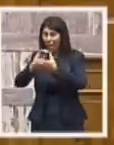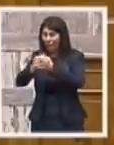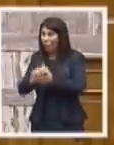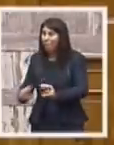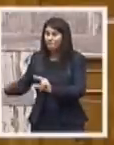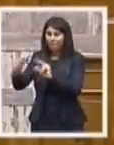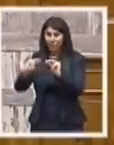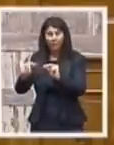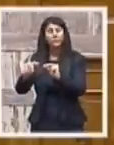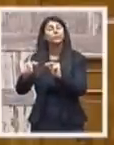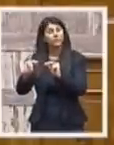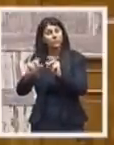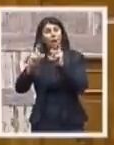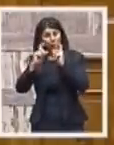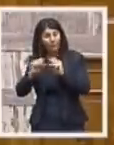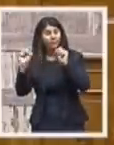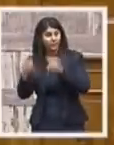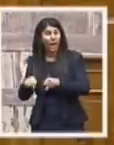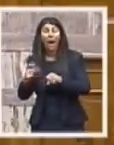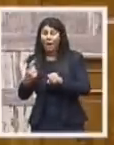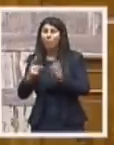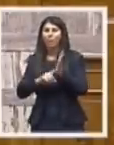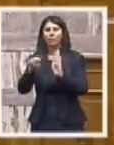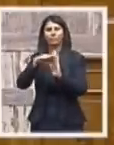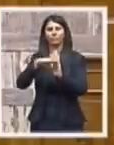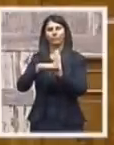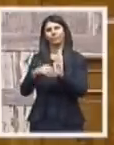πιο απαραίτητα από ποτέ, αλλά υπό τις κατάλληλες προϋποθέσεις.